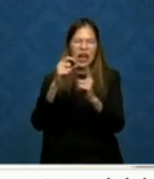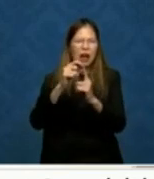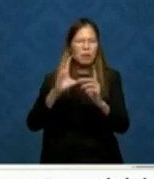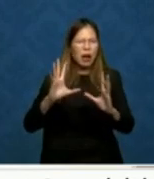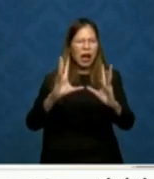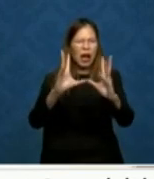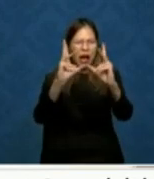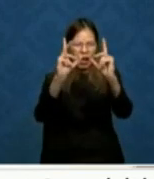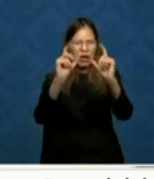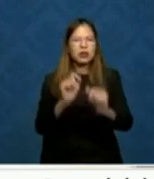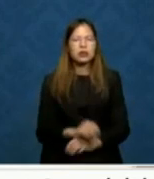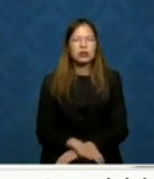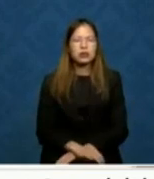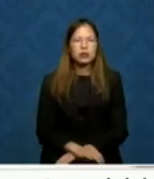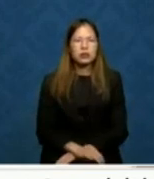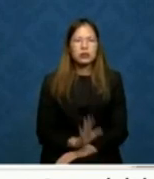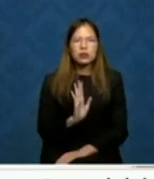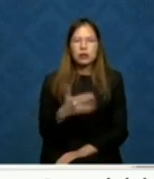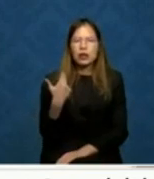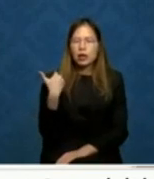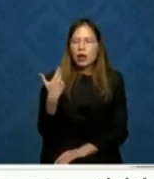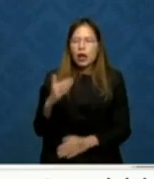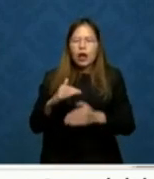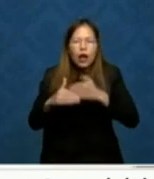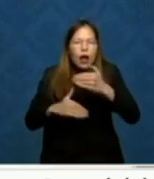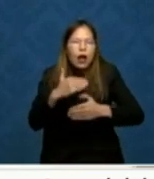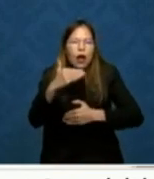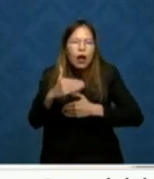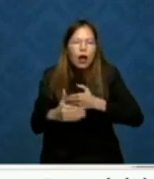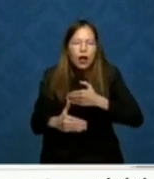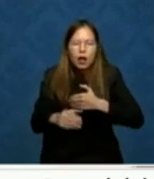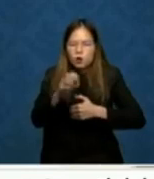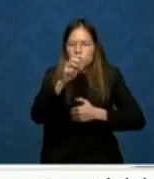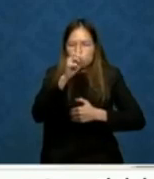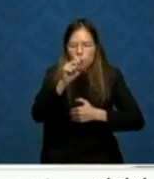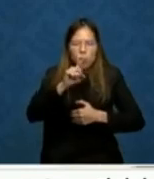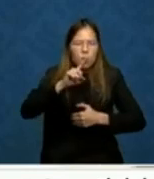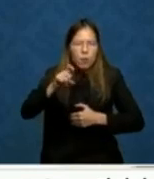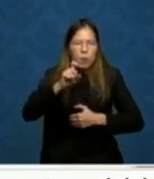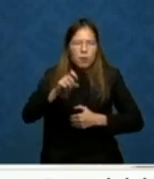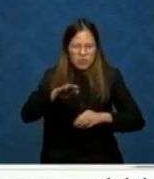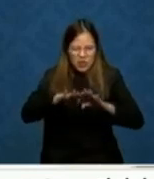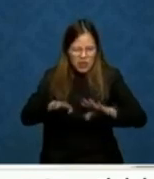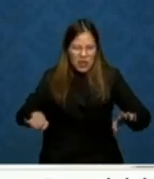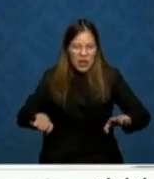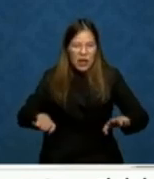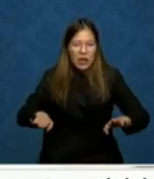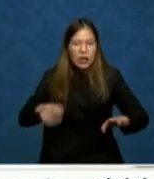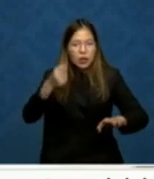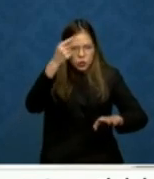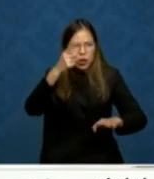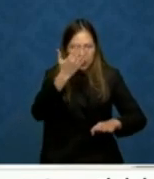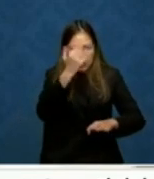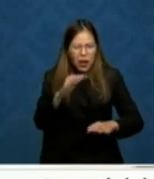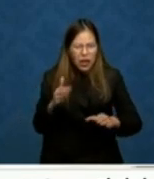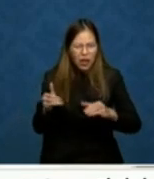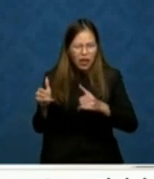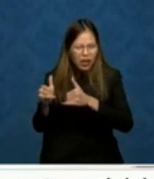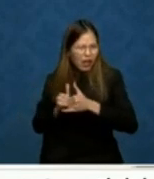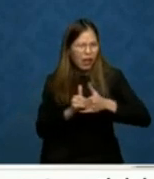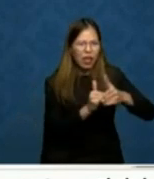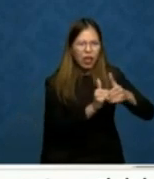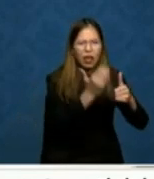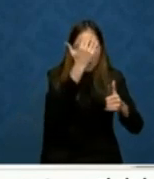ปี60ไม่มีแม้กระทั่งกระบวนการในการสอบเด็กที่เข้าใจว่าเหตุใดหนูต้องไปกับเขาเด็กหญิงอายุ